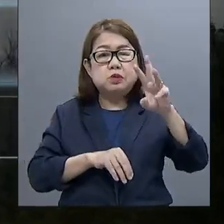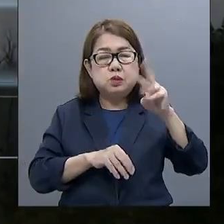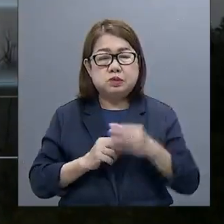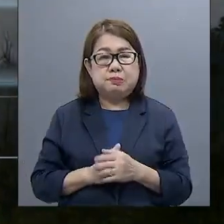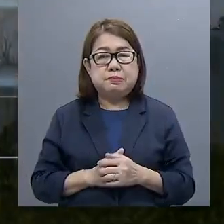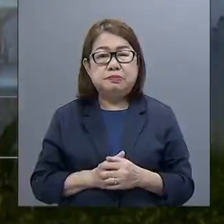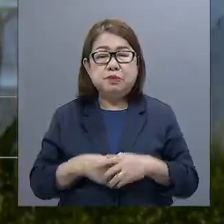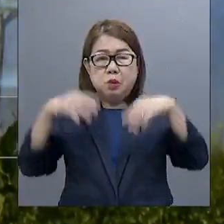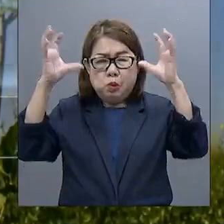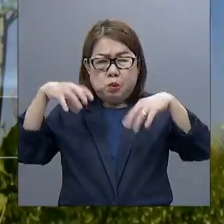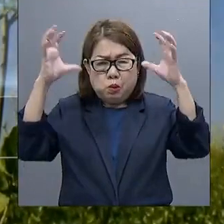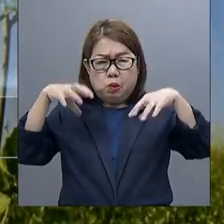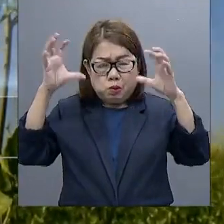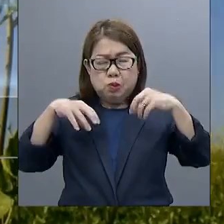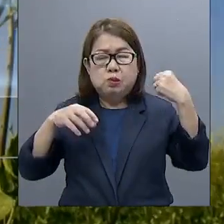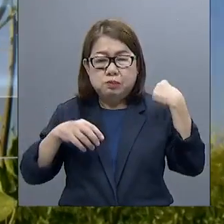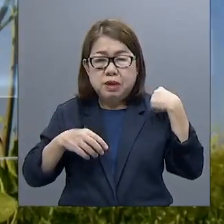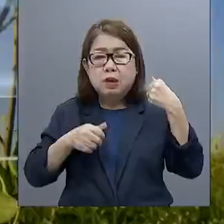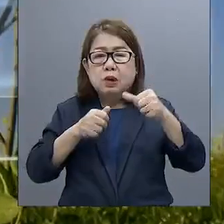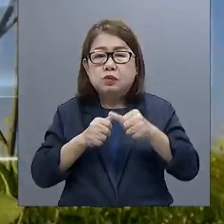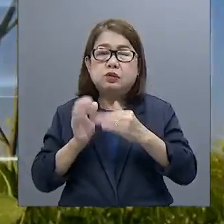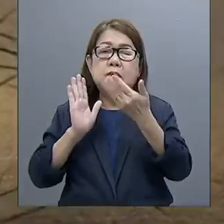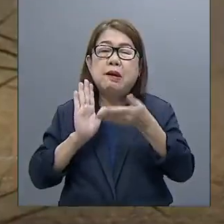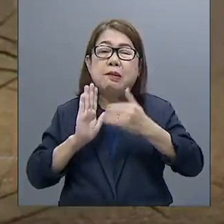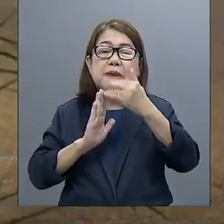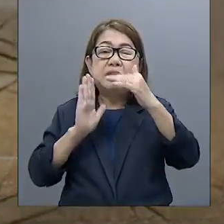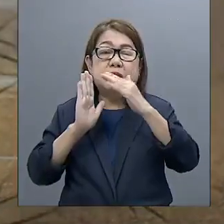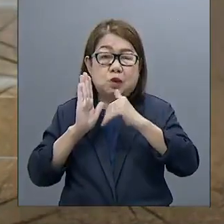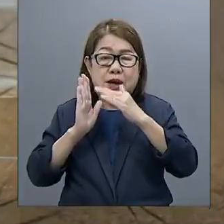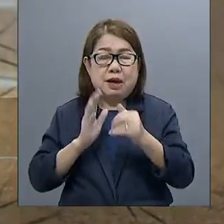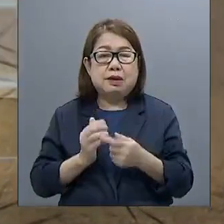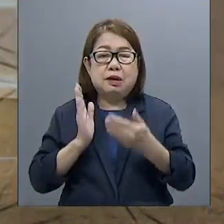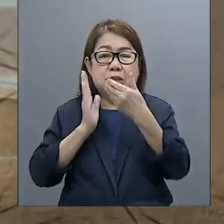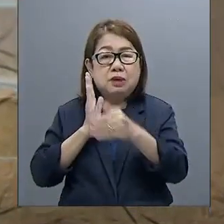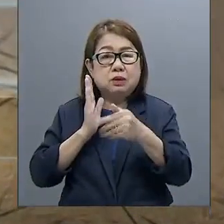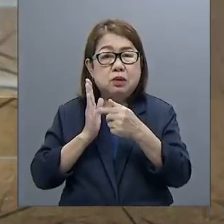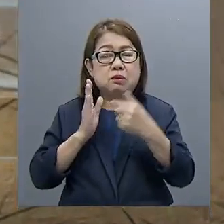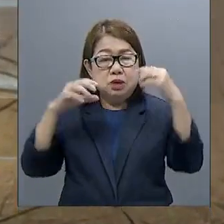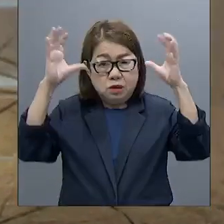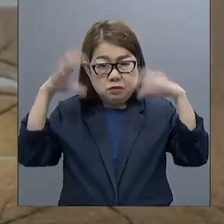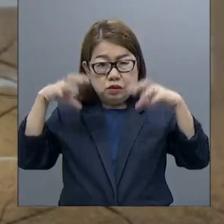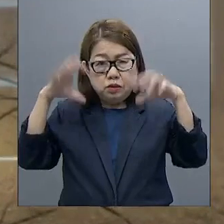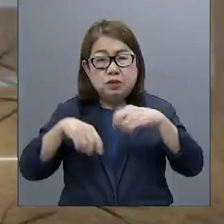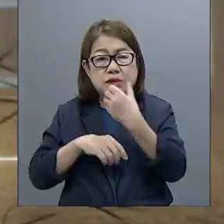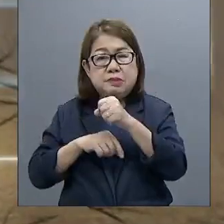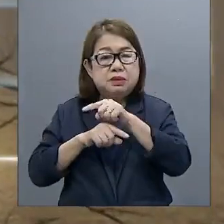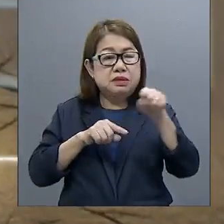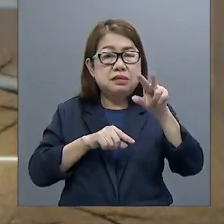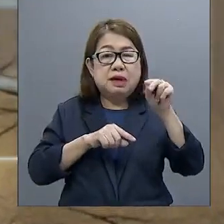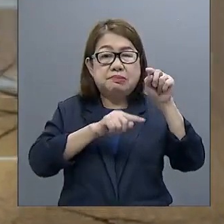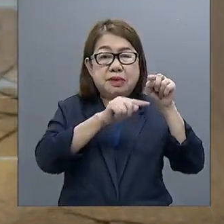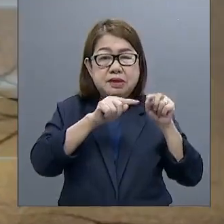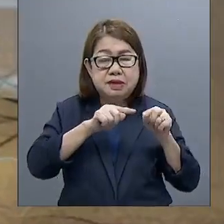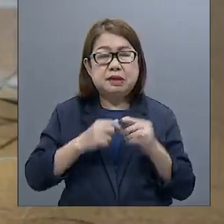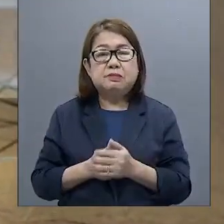โดยจะมีฝนตกหนักบางแห่ง ส่วมากทางตอนลางของภาคภาคตะวนออกชิงเ้อจะมีฝนฟ้าขนอง 10-30% ของพืนที่